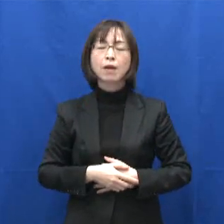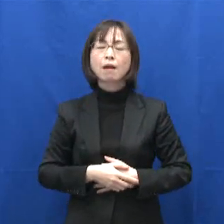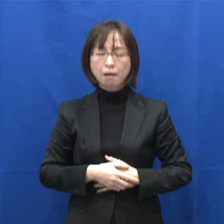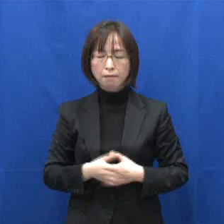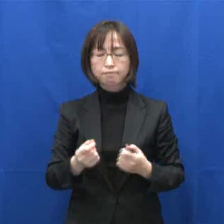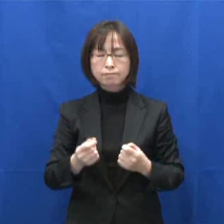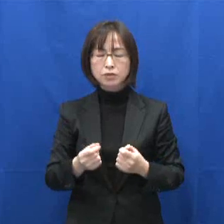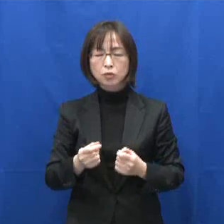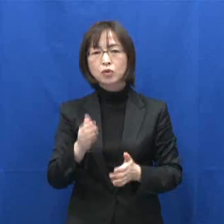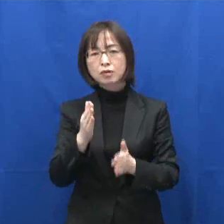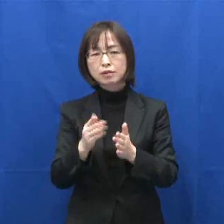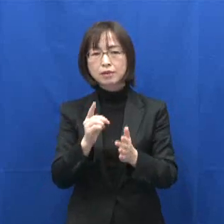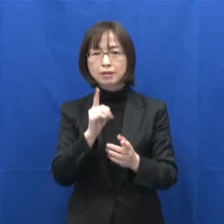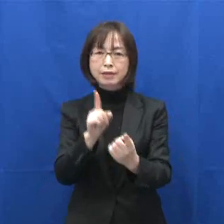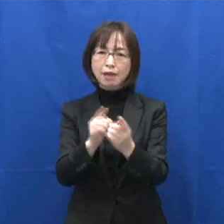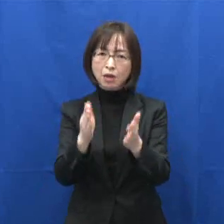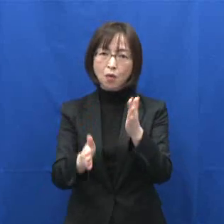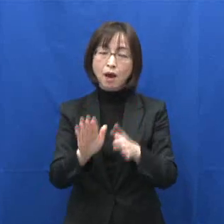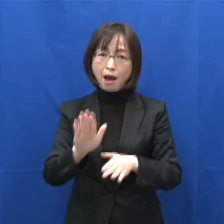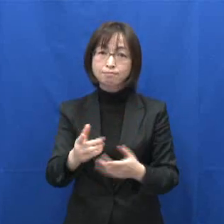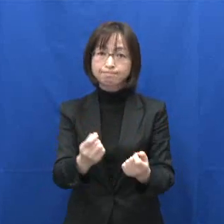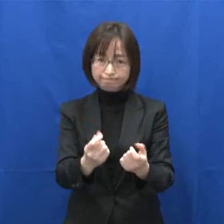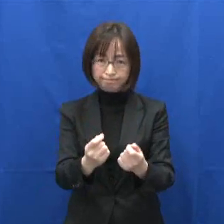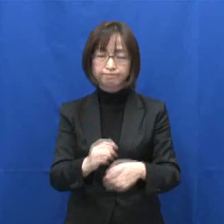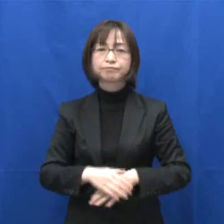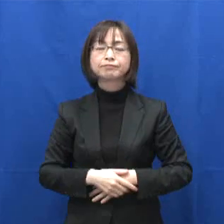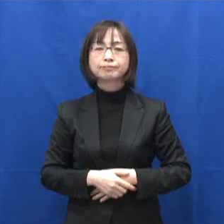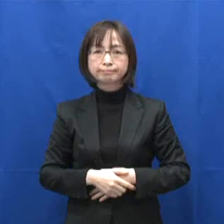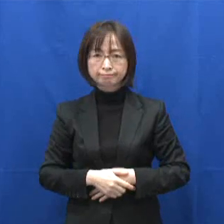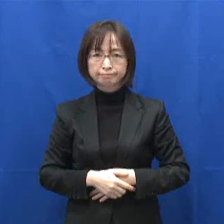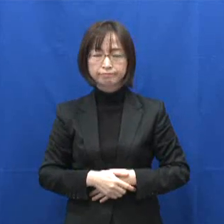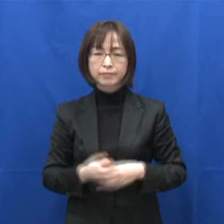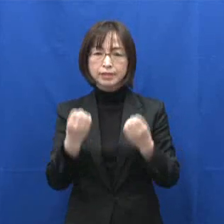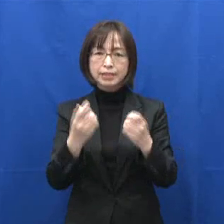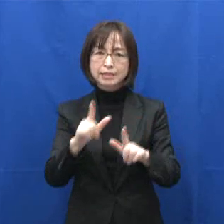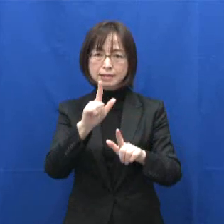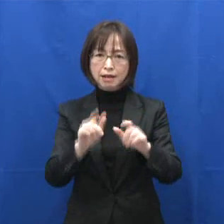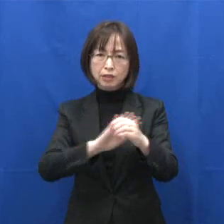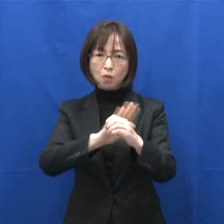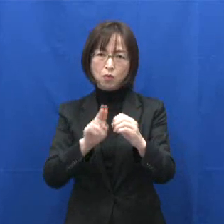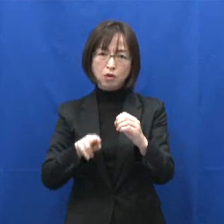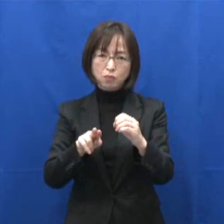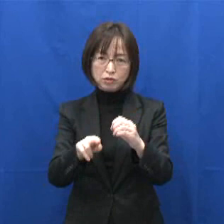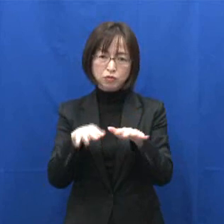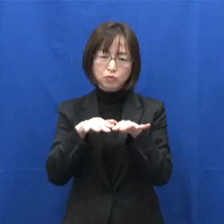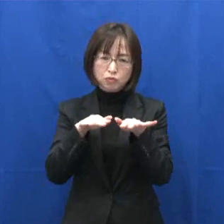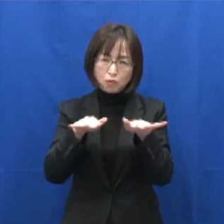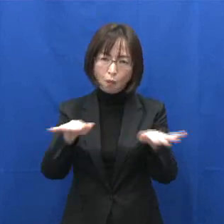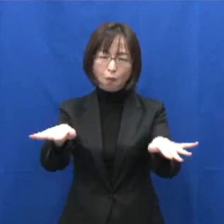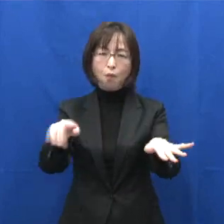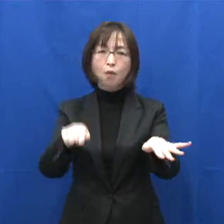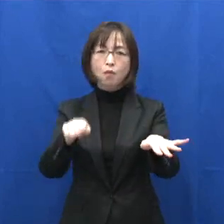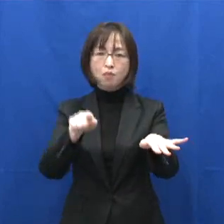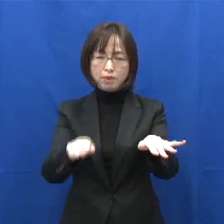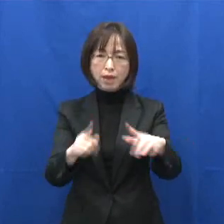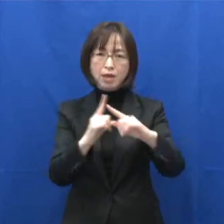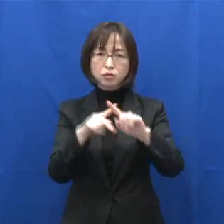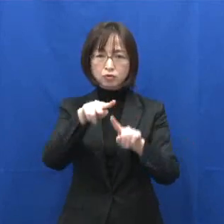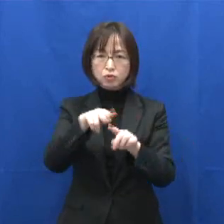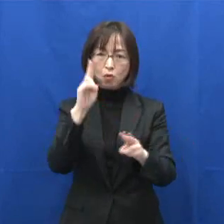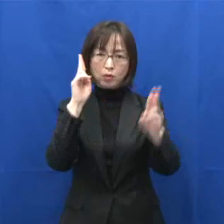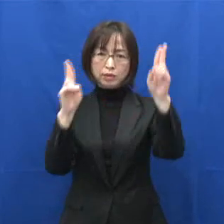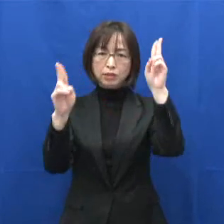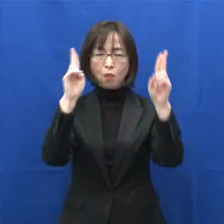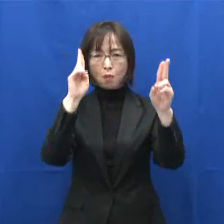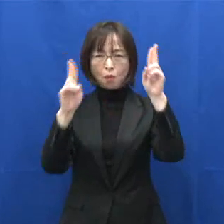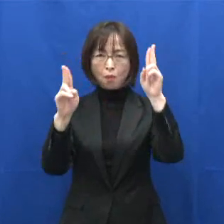応が、取られるということなんですね。そしてこの新型コロナウイルスの流行で中小企業